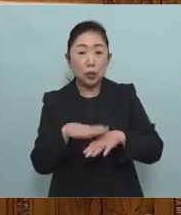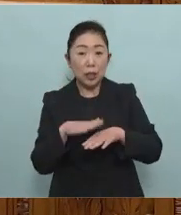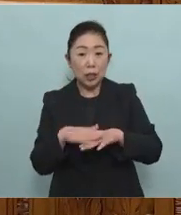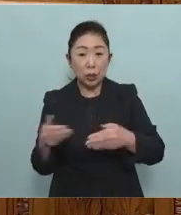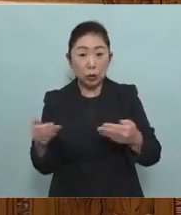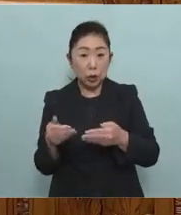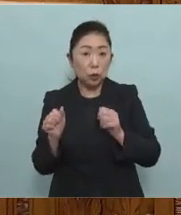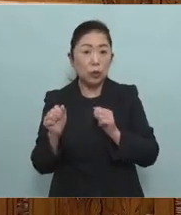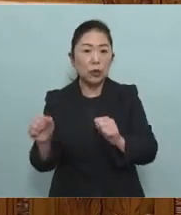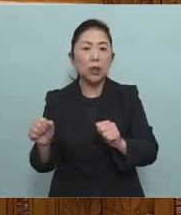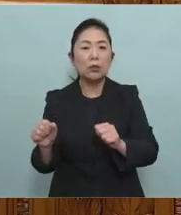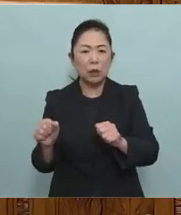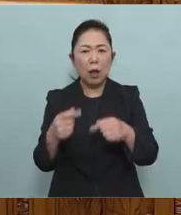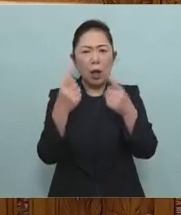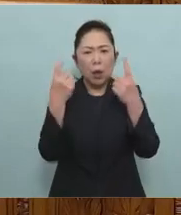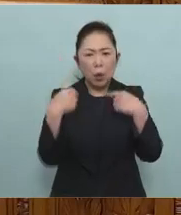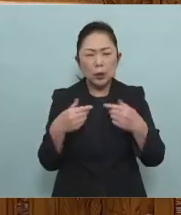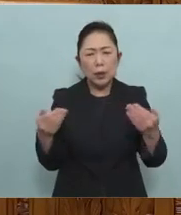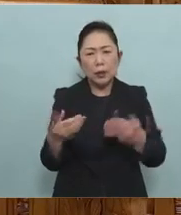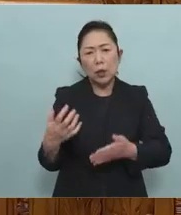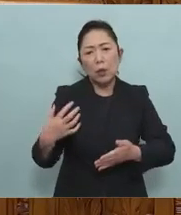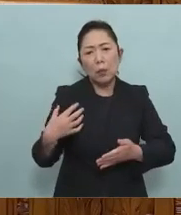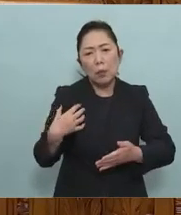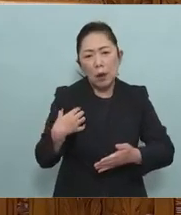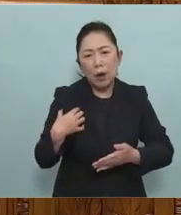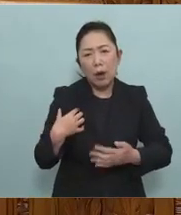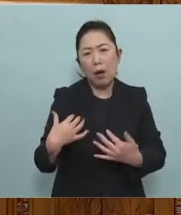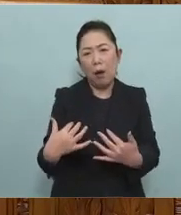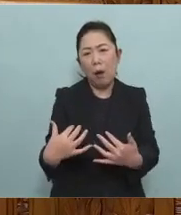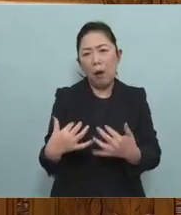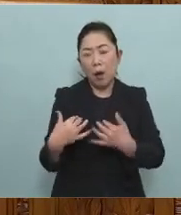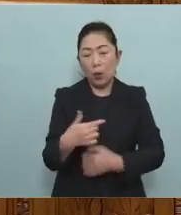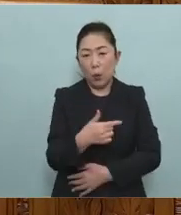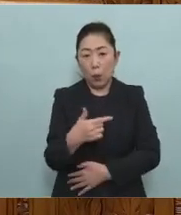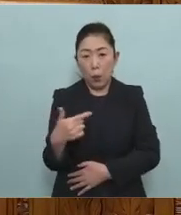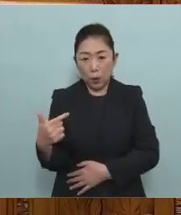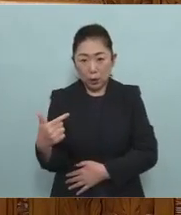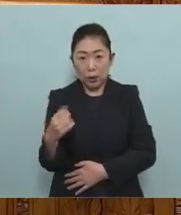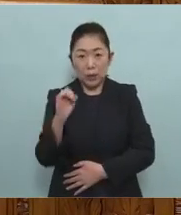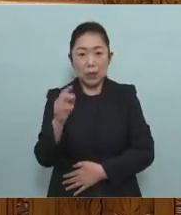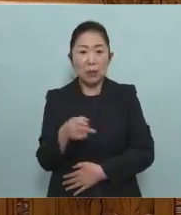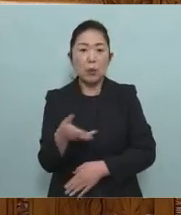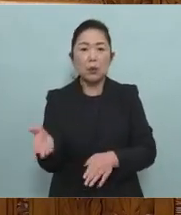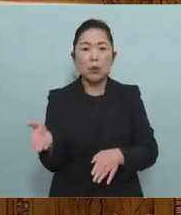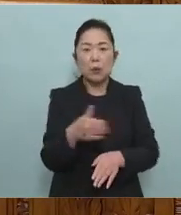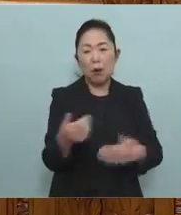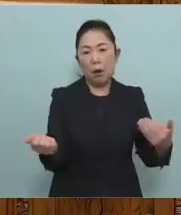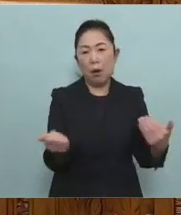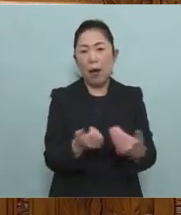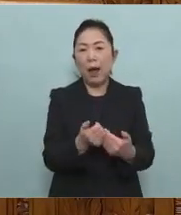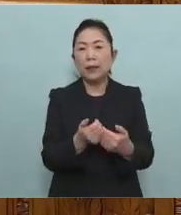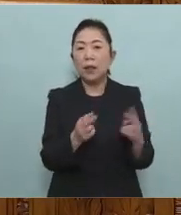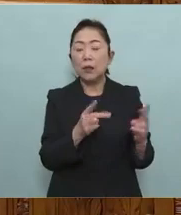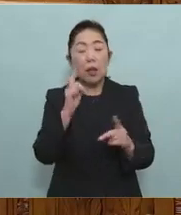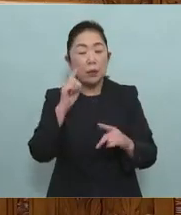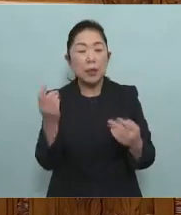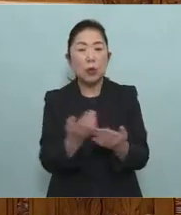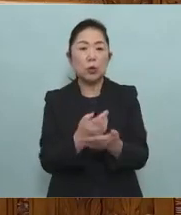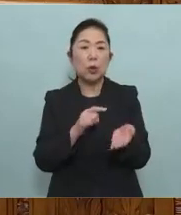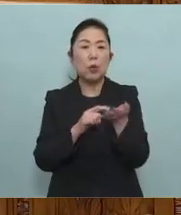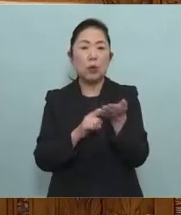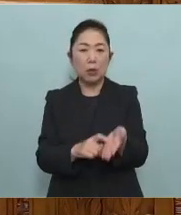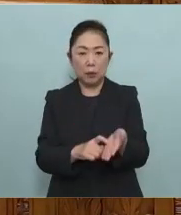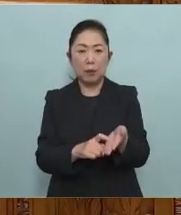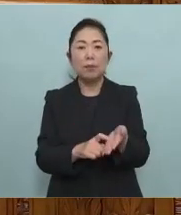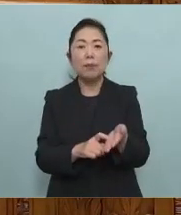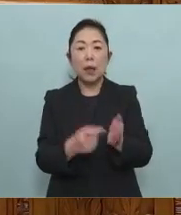を行う立場の弱い人々に大打撃を与えます。インボイス導入に反対し制度見直しを求め、声